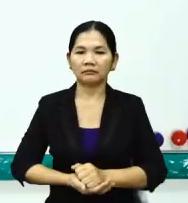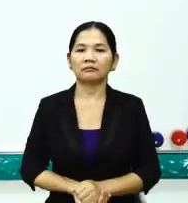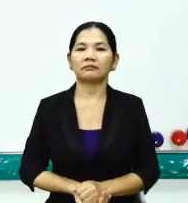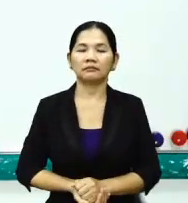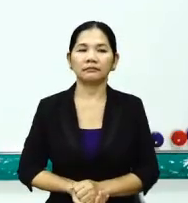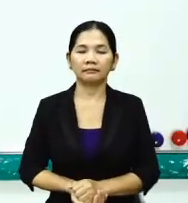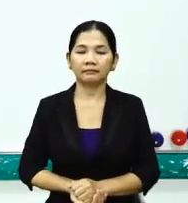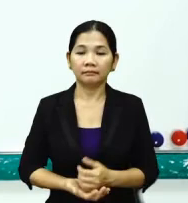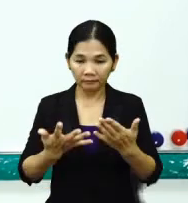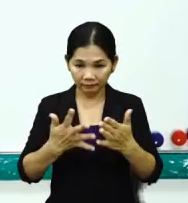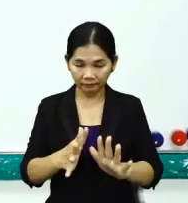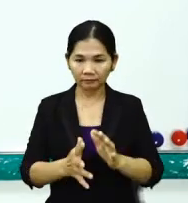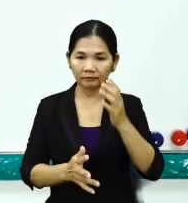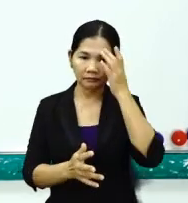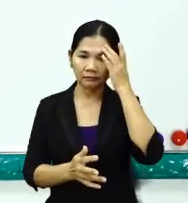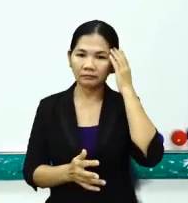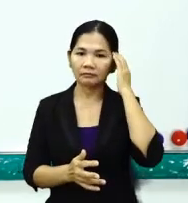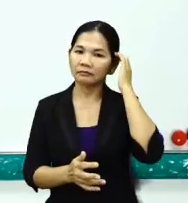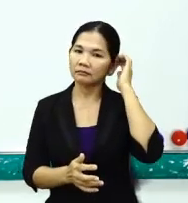Quỳnh nơi con.